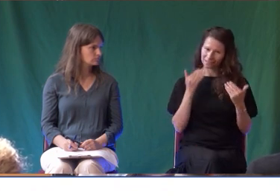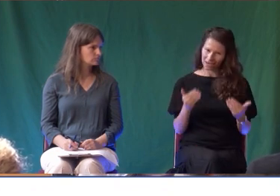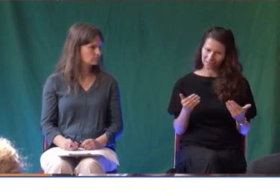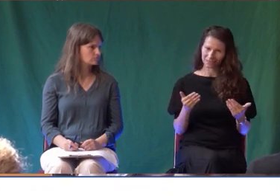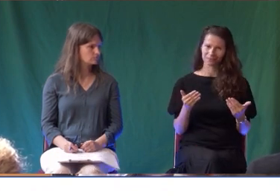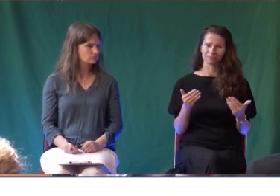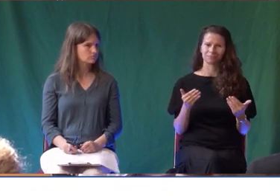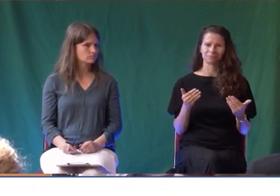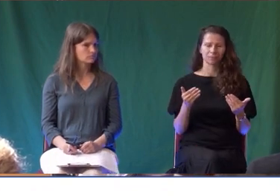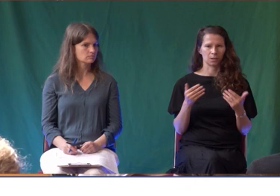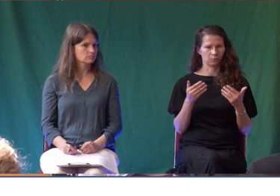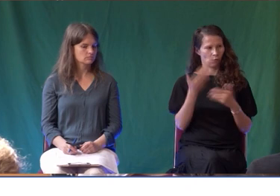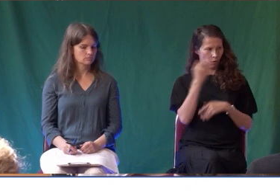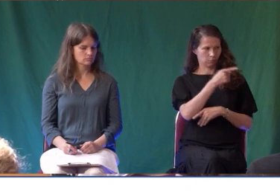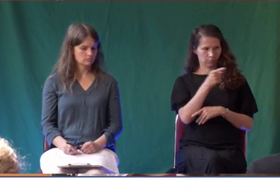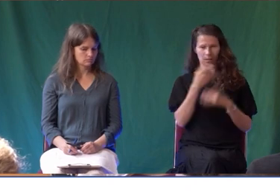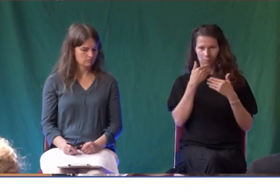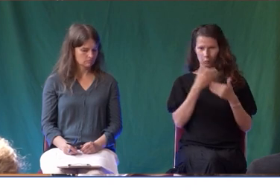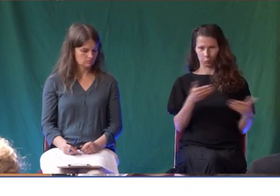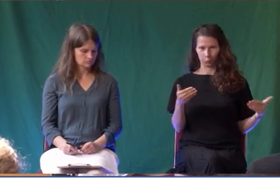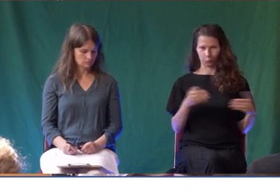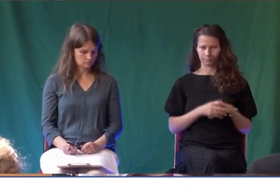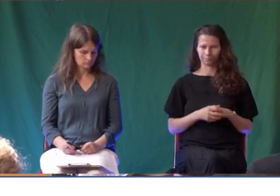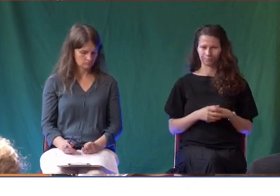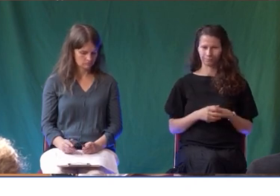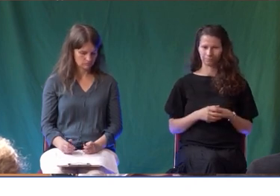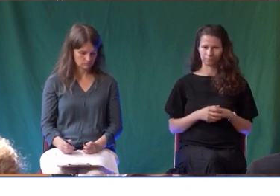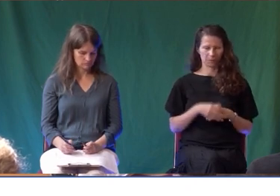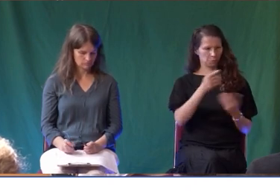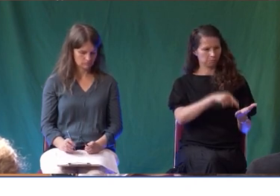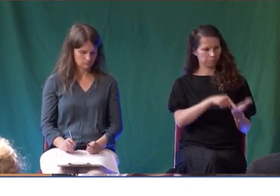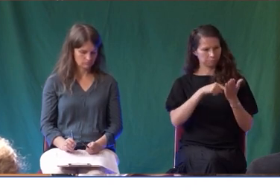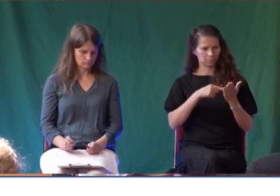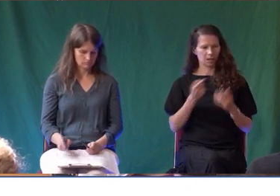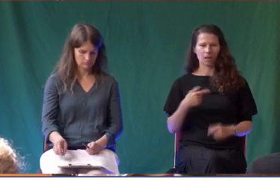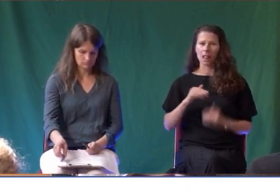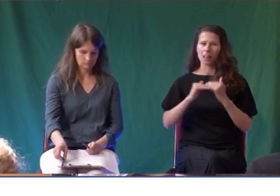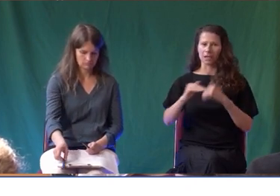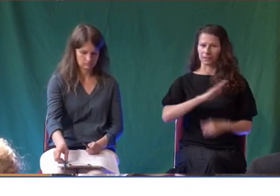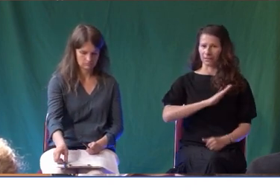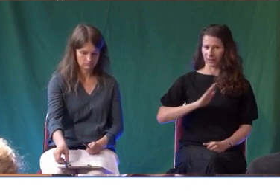für die Grußworte das hat gezeigt das Land Sachsen